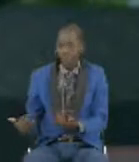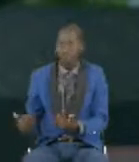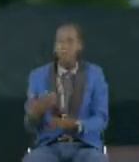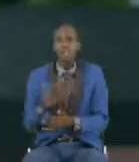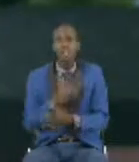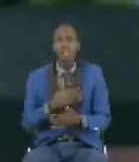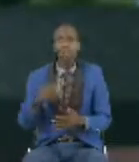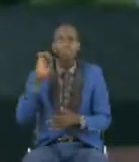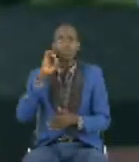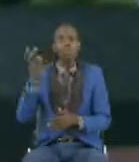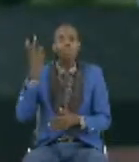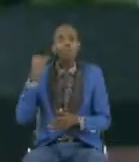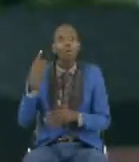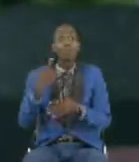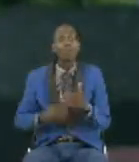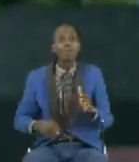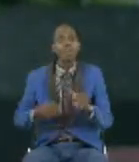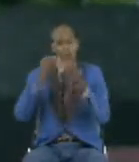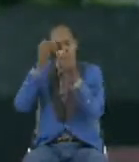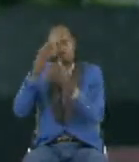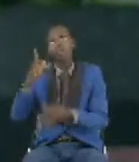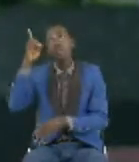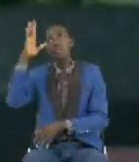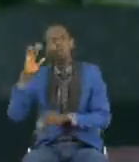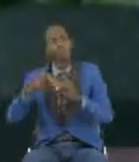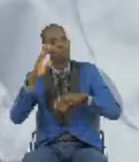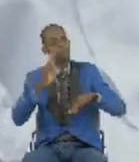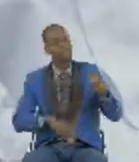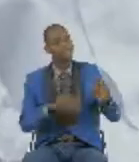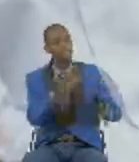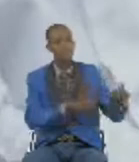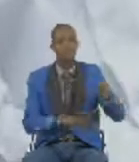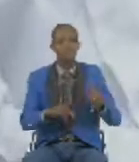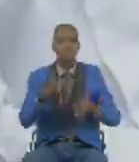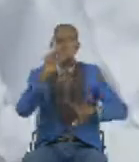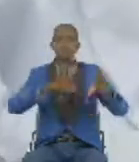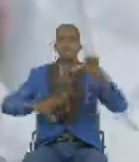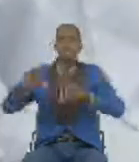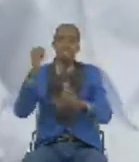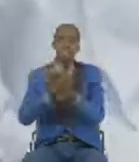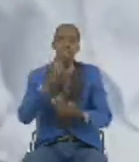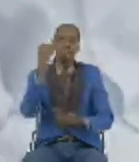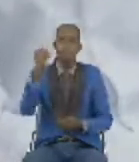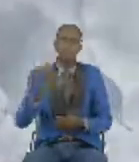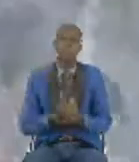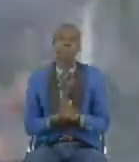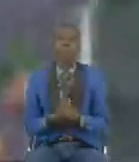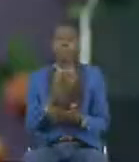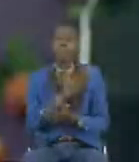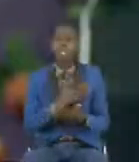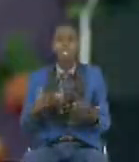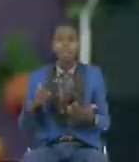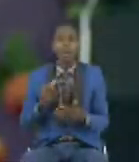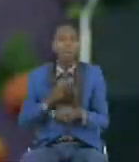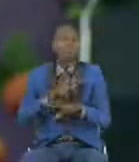Vous devez écouter Dieu plus que ce que vous écoutez les hommes. Donnez-moi un grand amen. Alors, je